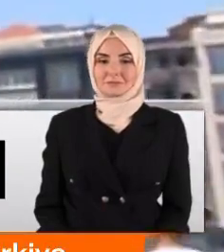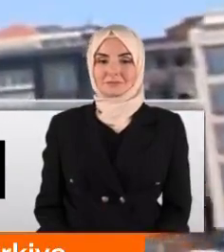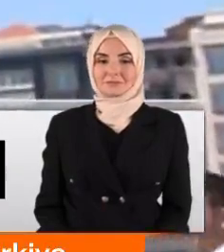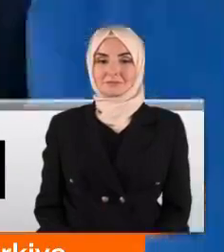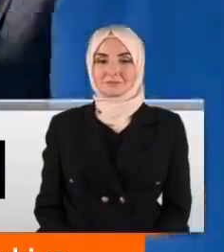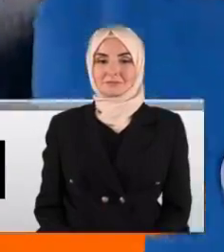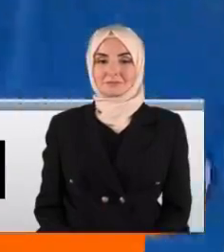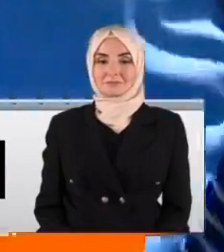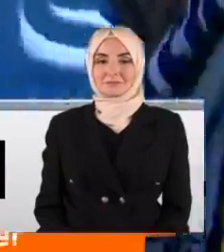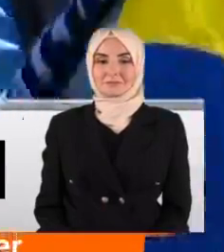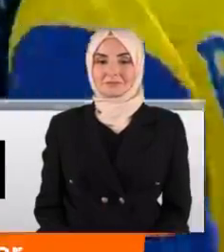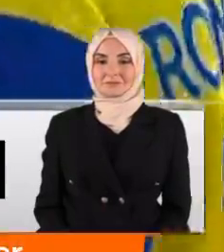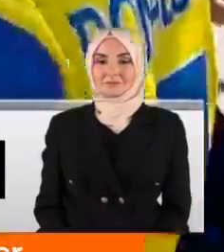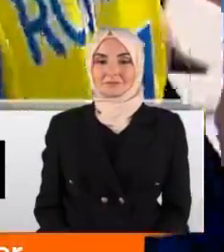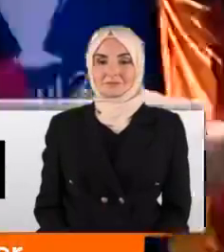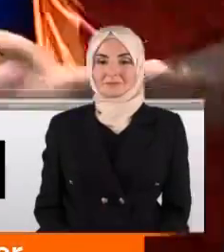but...